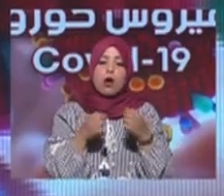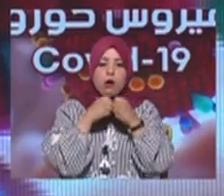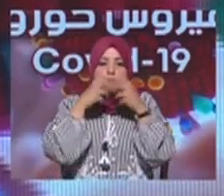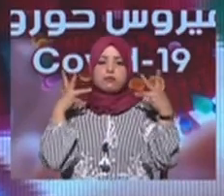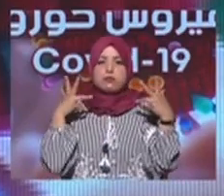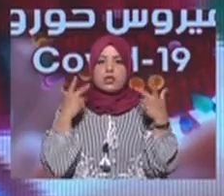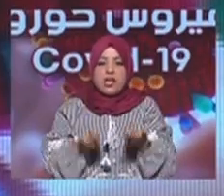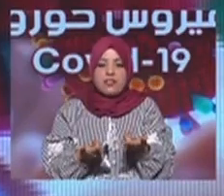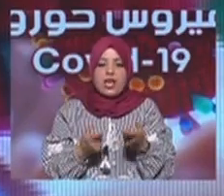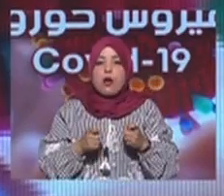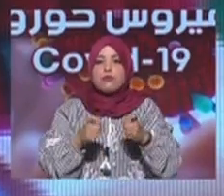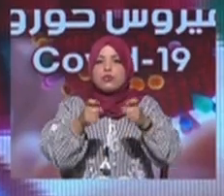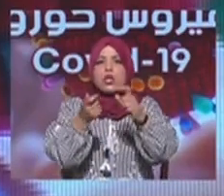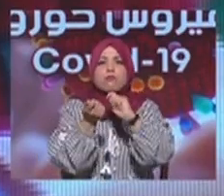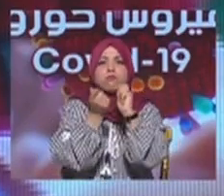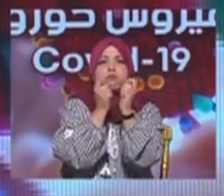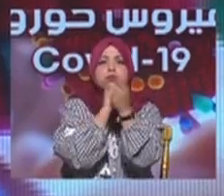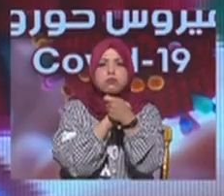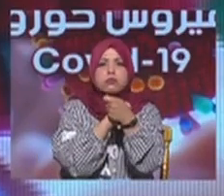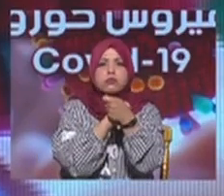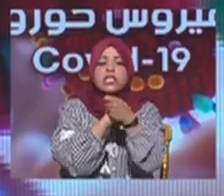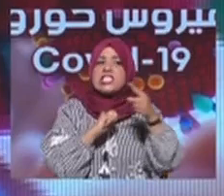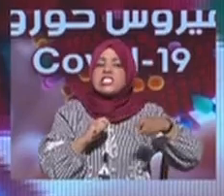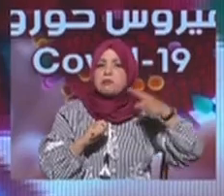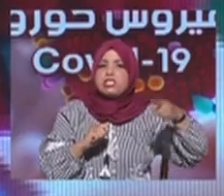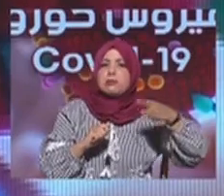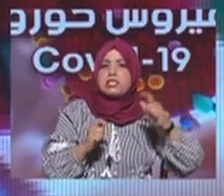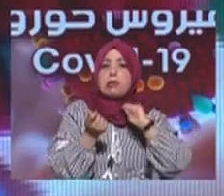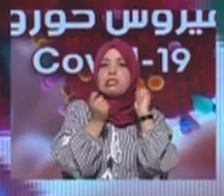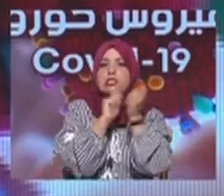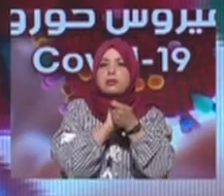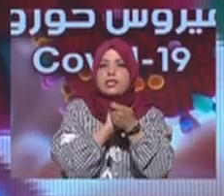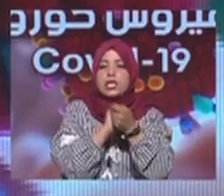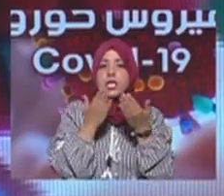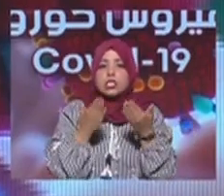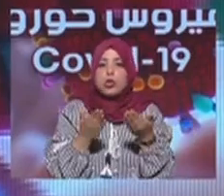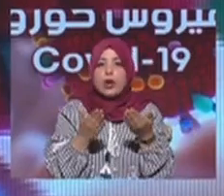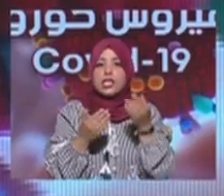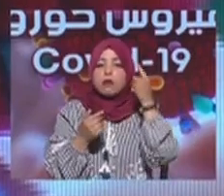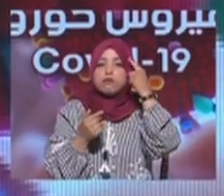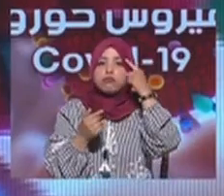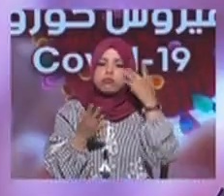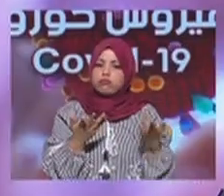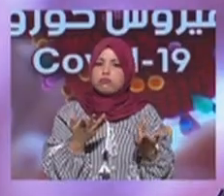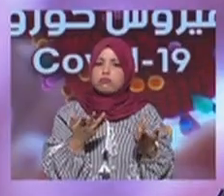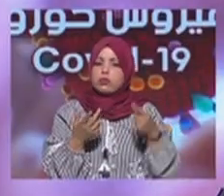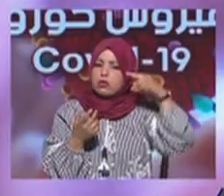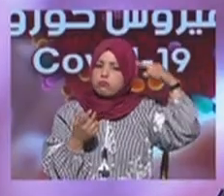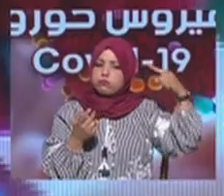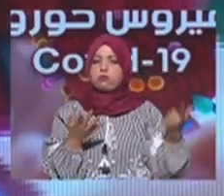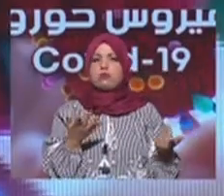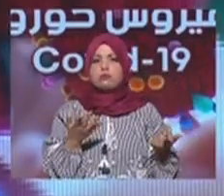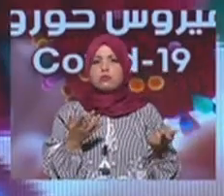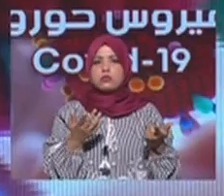قداش فيه كمه تغيرات معناها انا في مخي اللي الفيروس دو ليمينو ديفيسيونس هيومن اللي هو